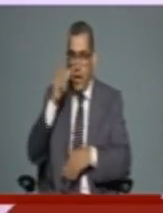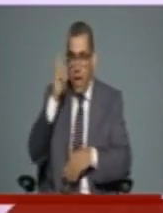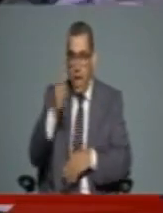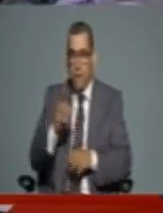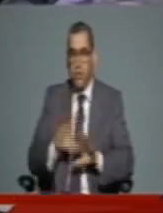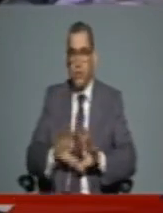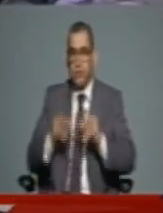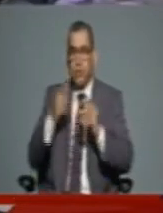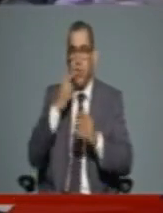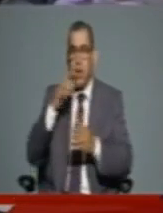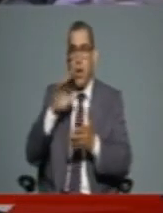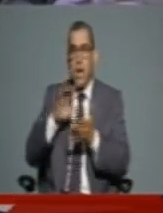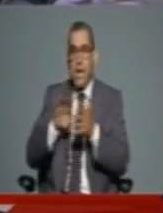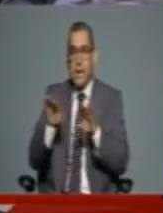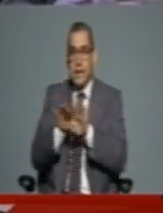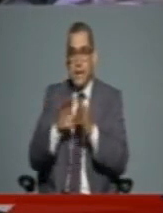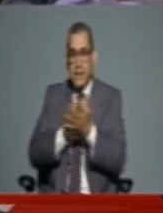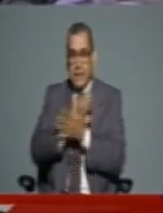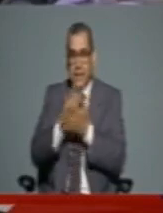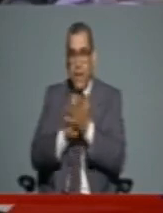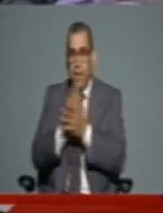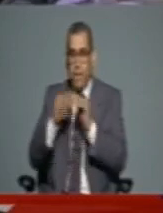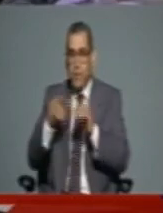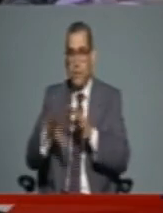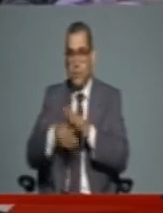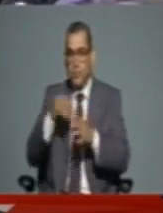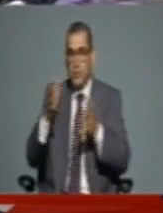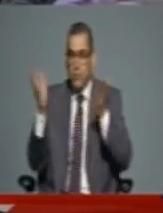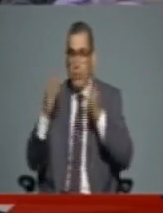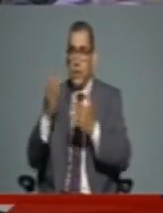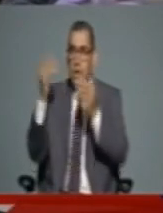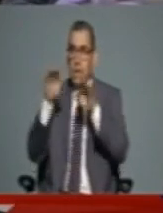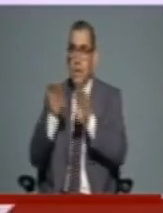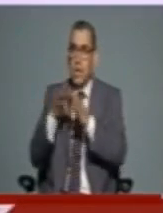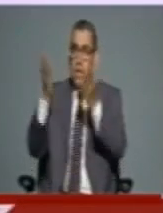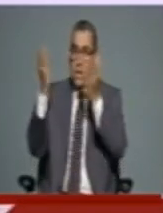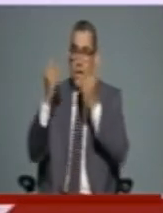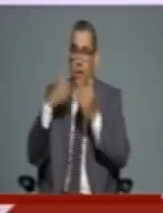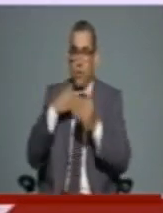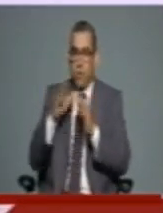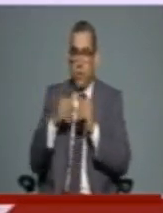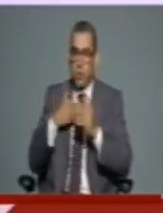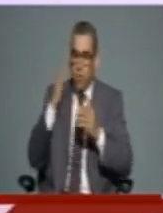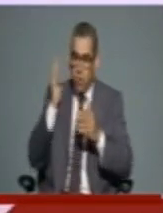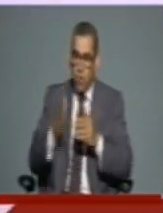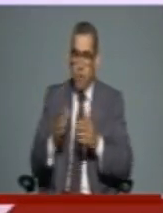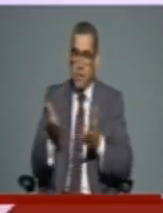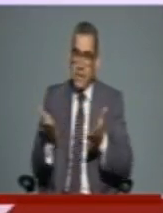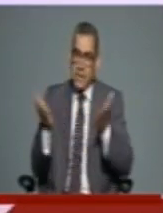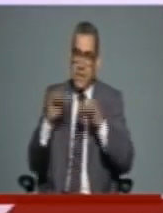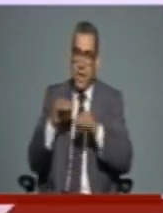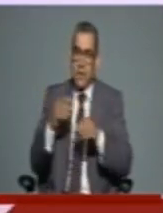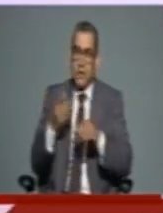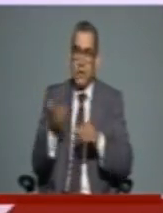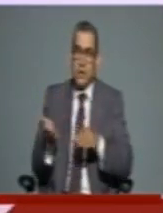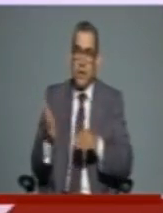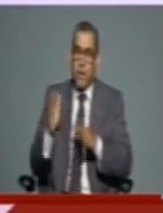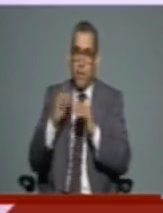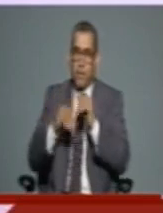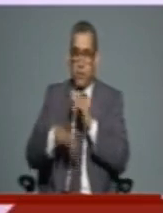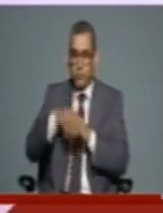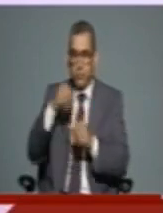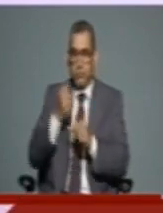وأن نجعل مصر كذلك، مع أننا بنستورد قمح، إنما نستطيع أن نضيف عليه قيمة مضافة سواء في